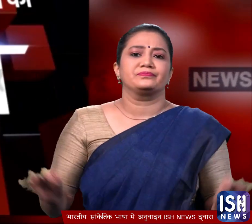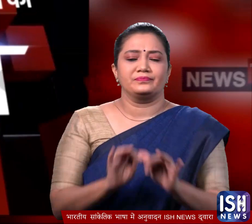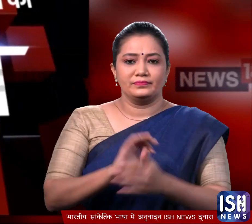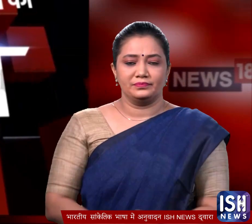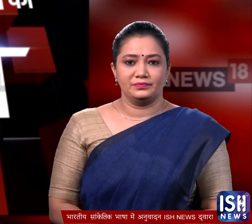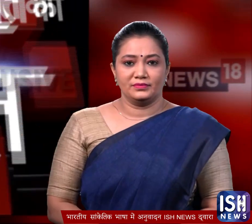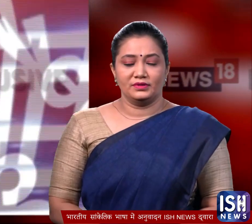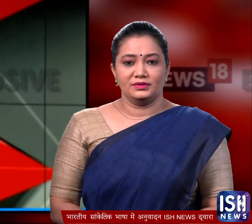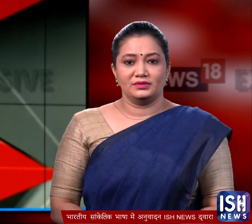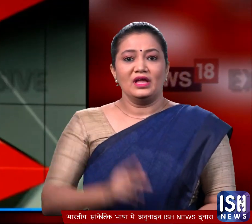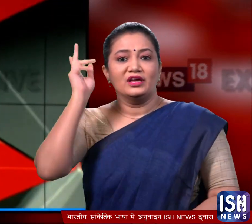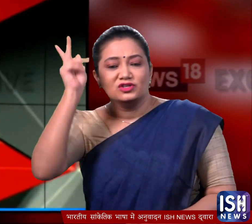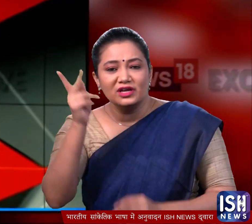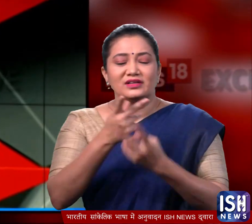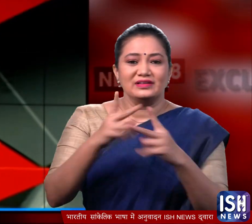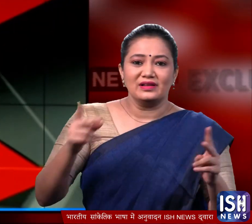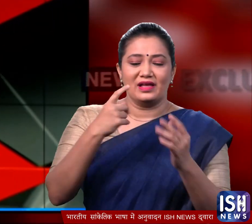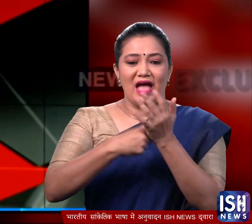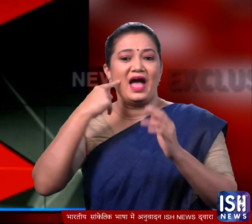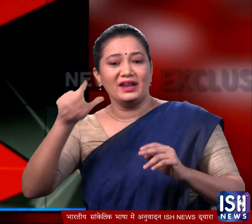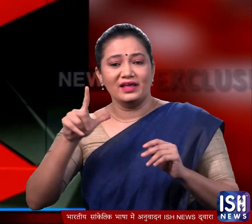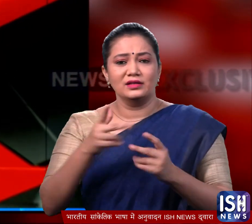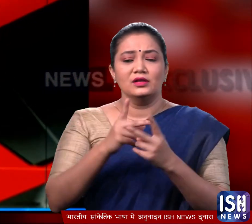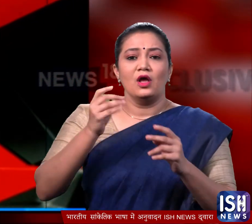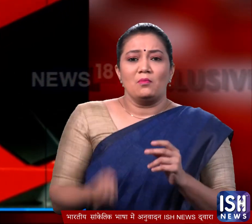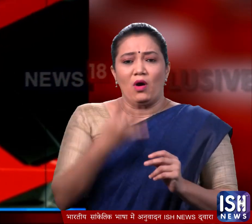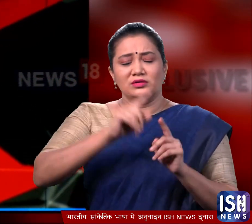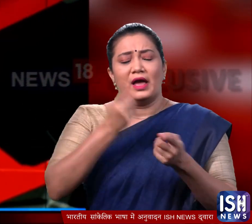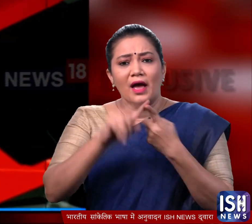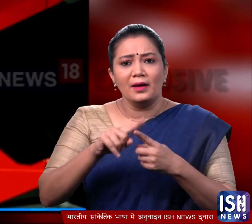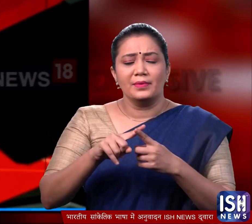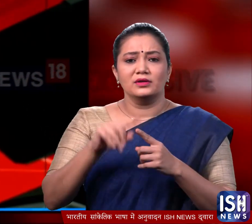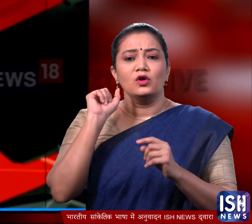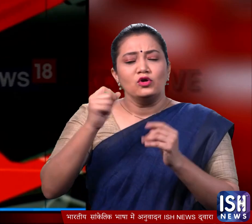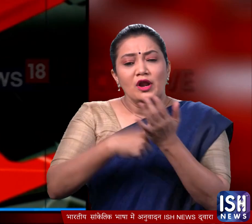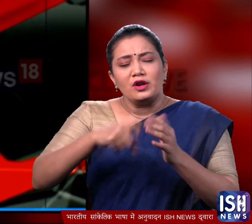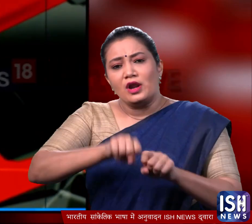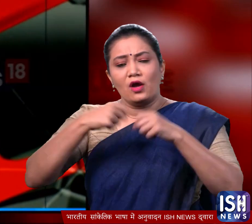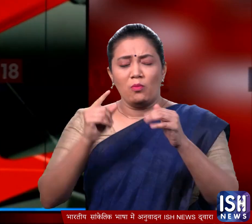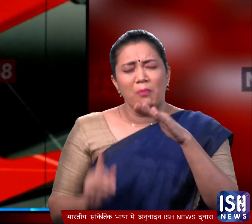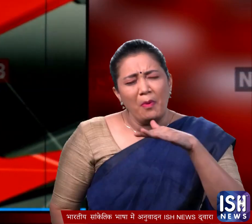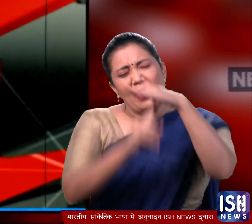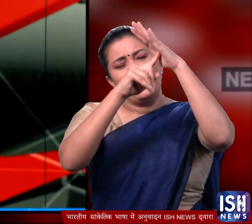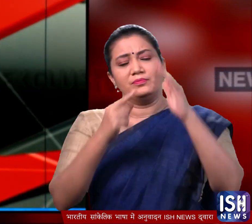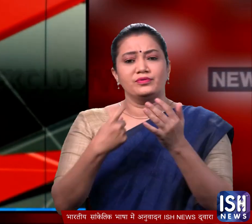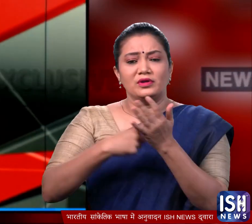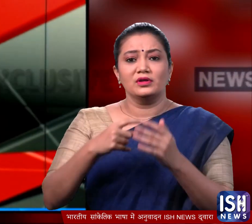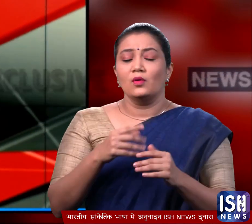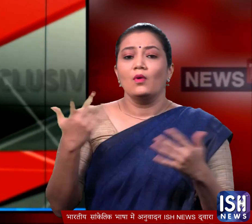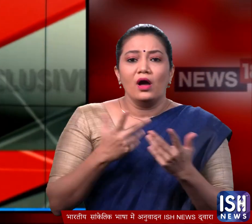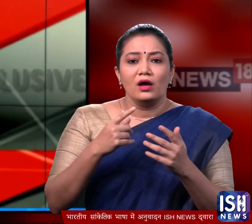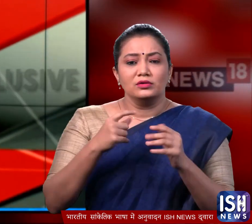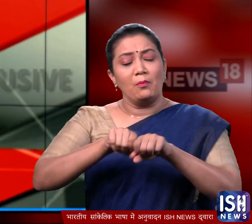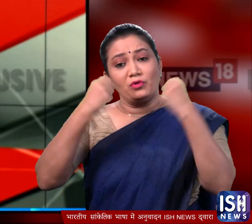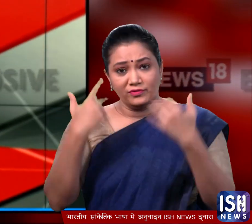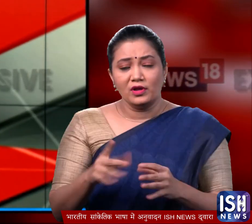कुछ नहीं है। शेयर बाजार में रिलायंस इंडस्ट्रीज लिमिटेड ने दिन के कारोबार के दौरान ऊंचाई का नया रिकॉर्ड बना दिया। यह रिकॉर्ड जस्ट डायल के